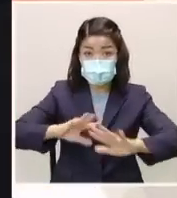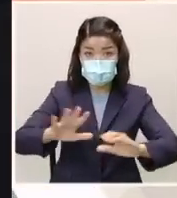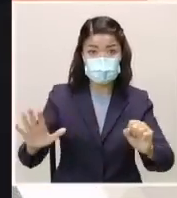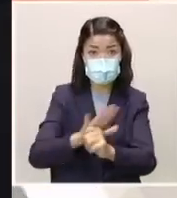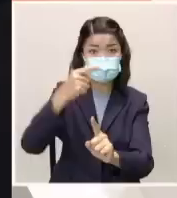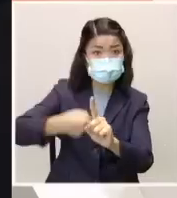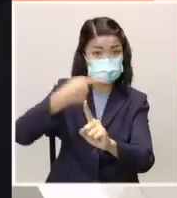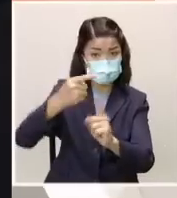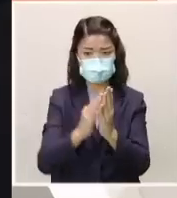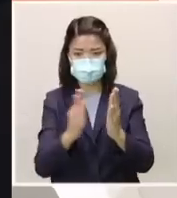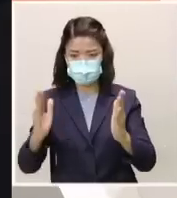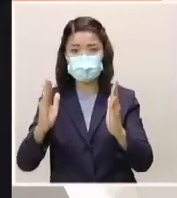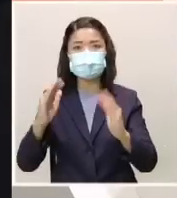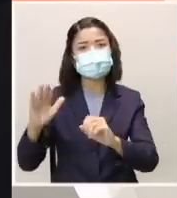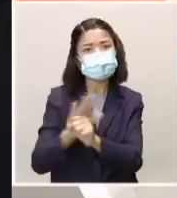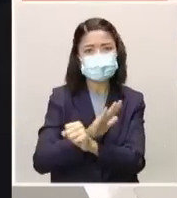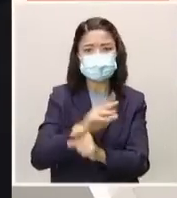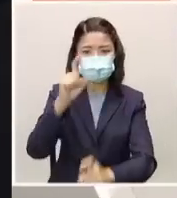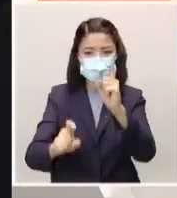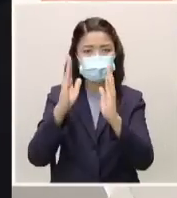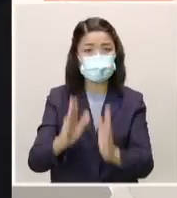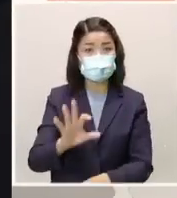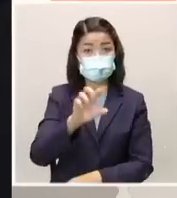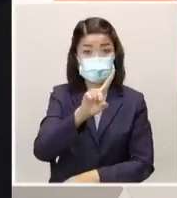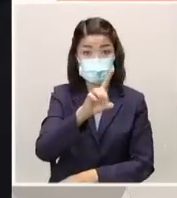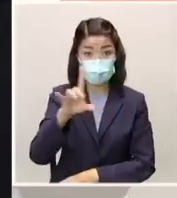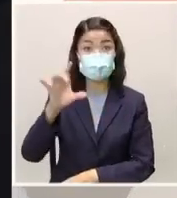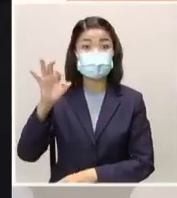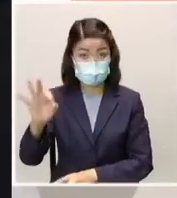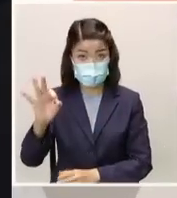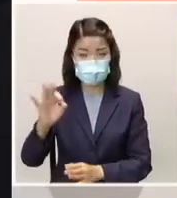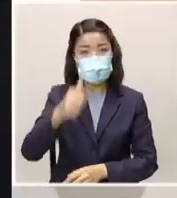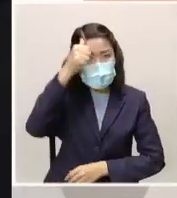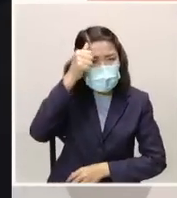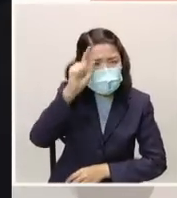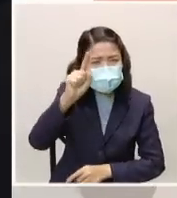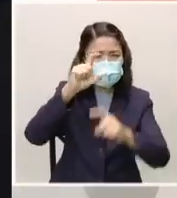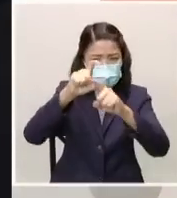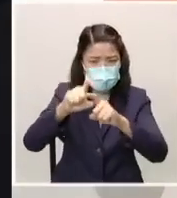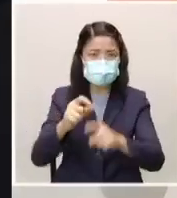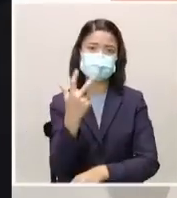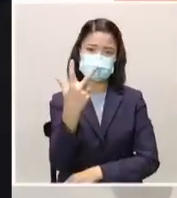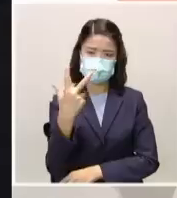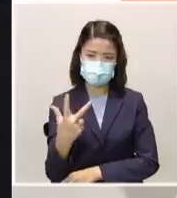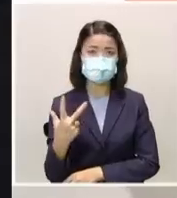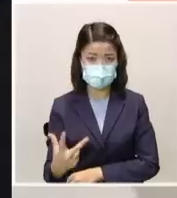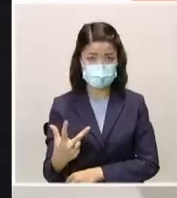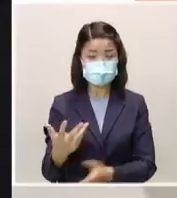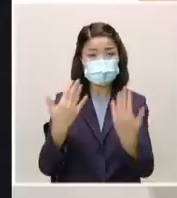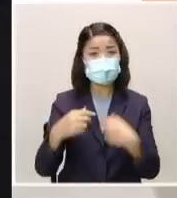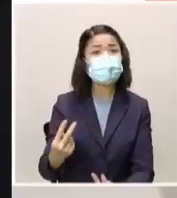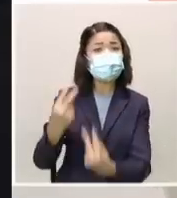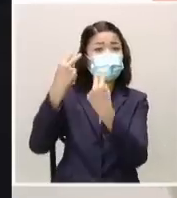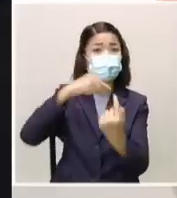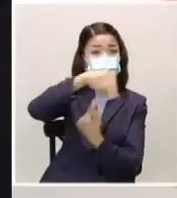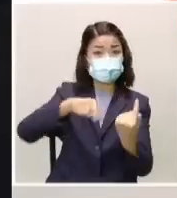ไปผู้เสียชีวิต109รายและคิดเป็นค่าเฉลี่ยออกมาคือ3รายต่อวันค่ะย้อนกลับไปเมื่อการระบาดในระลอก